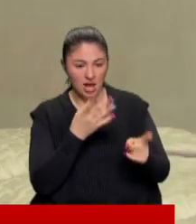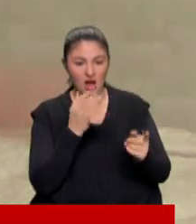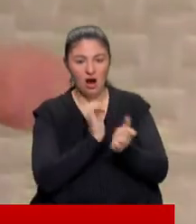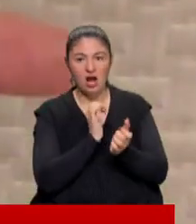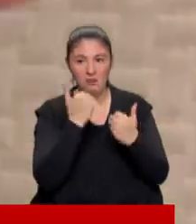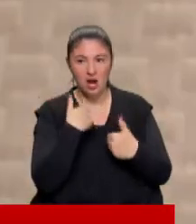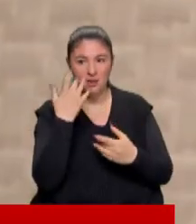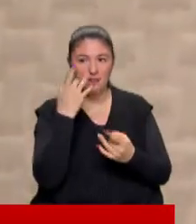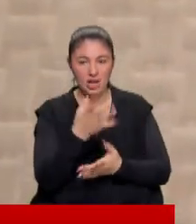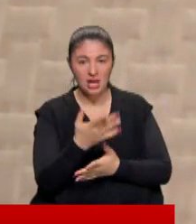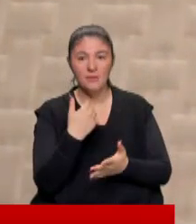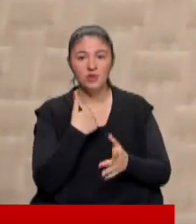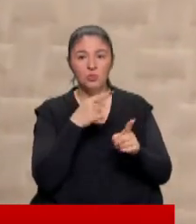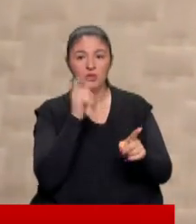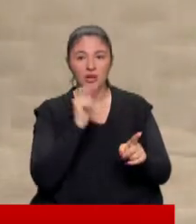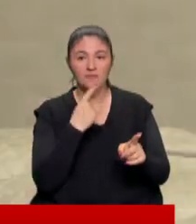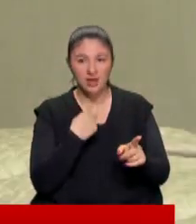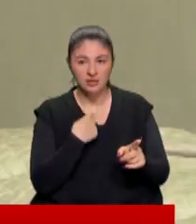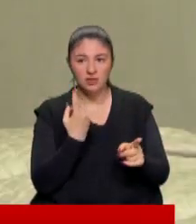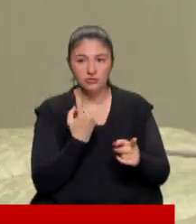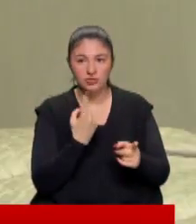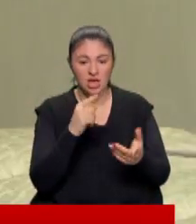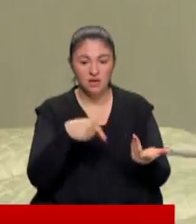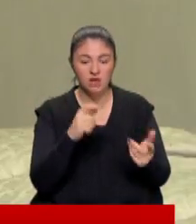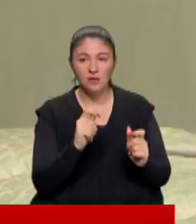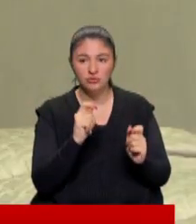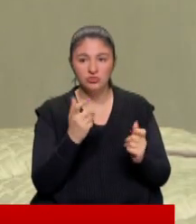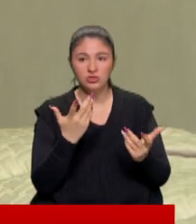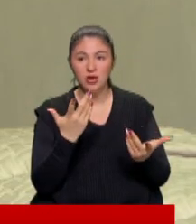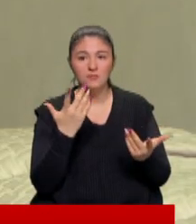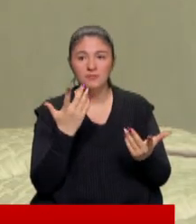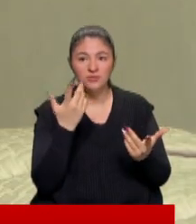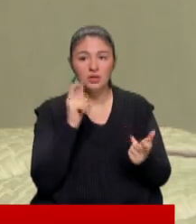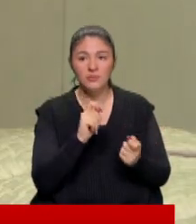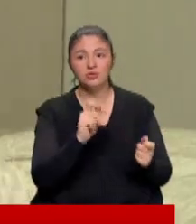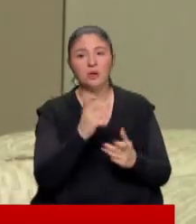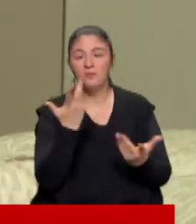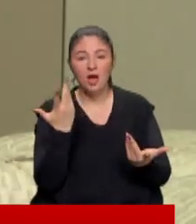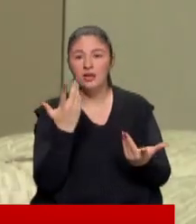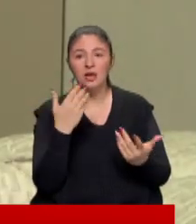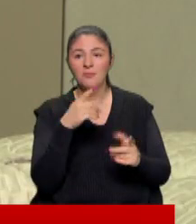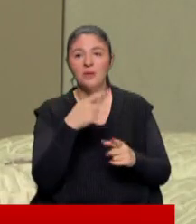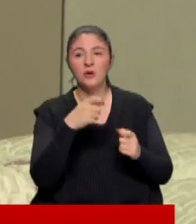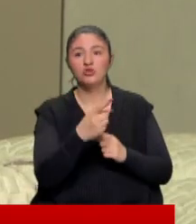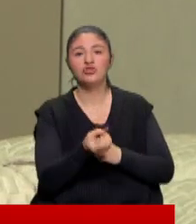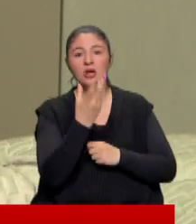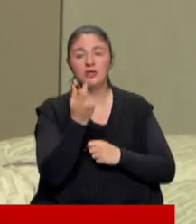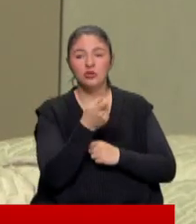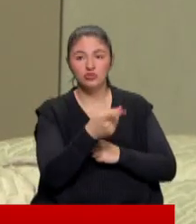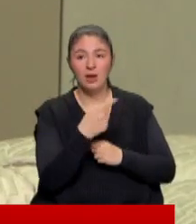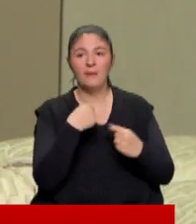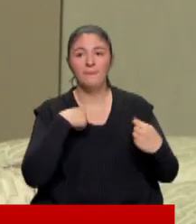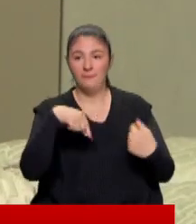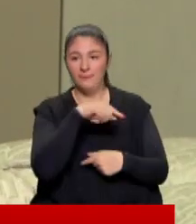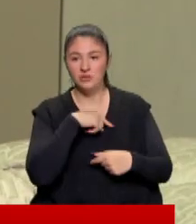aile durumum belli. Bana şunu yap dese bir şeye imzamı atacağım artık ne yapacaksam onu yapacağım. Banka şunu yaratmaya çalışıyor.